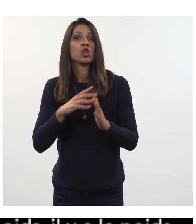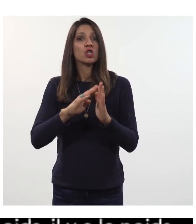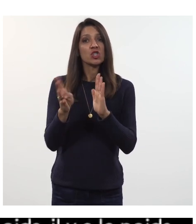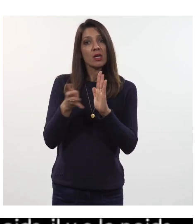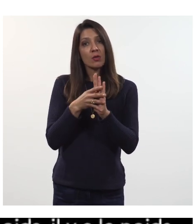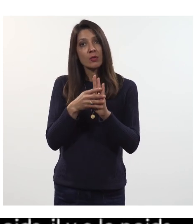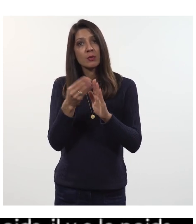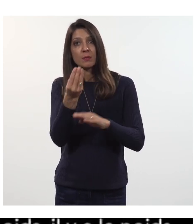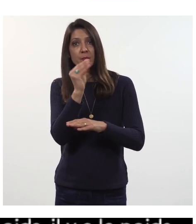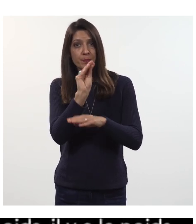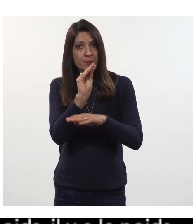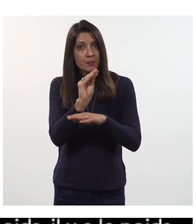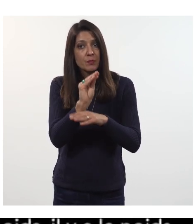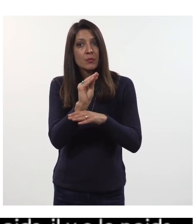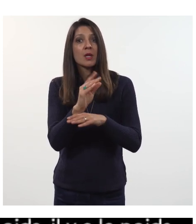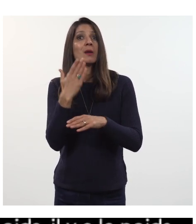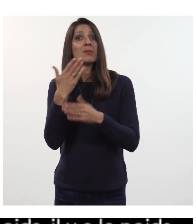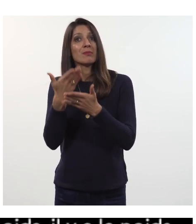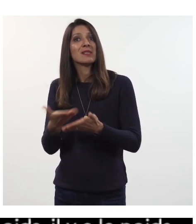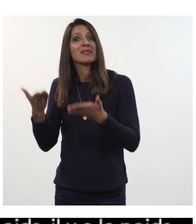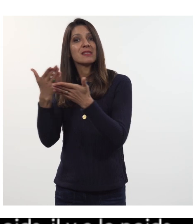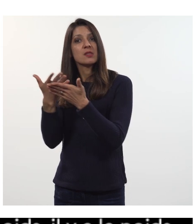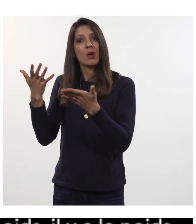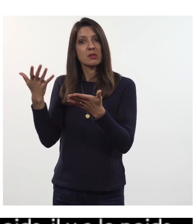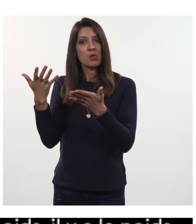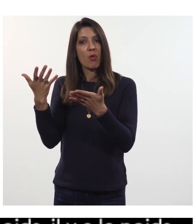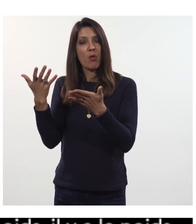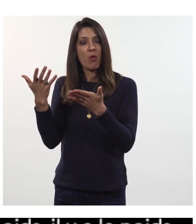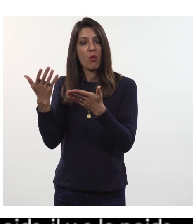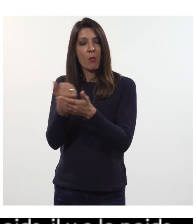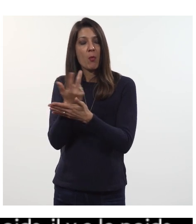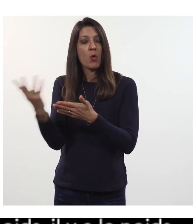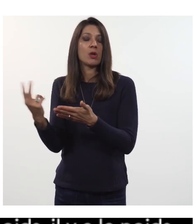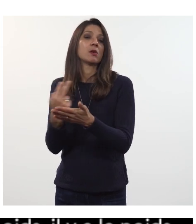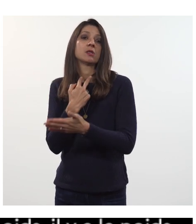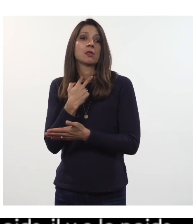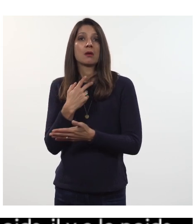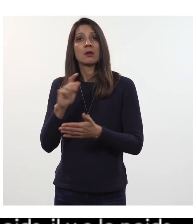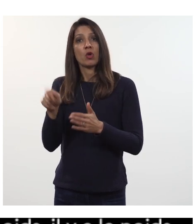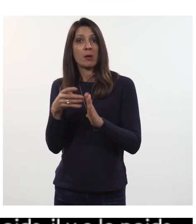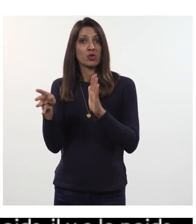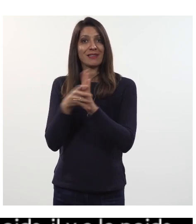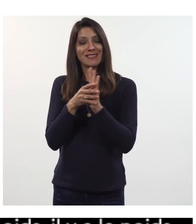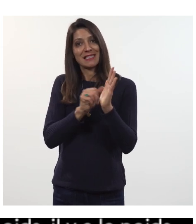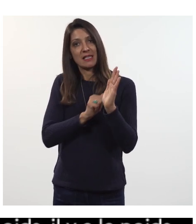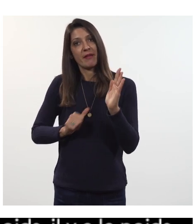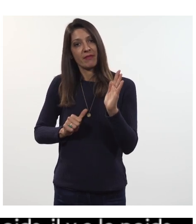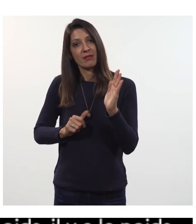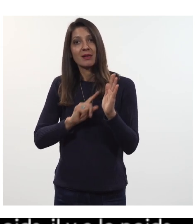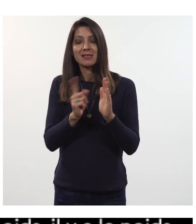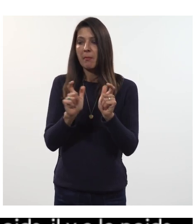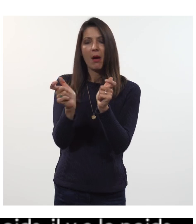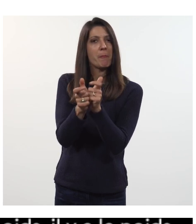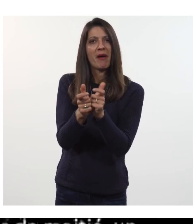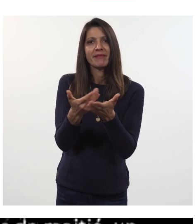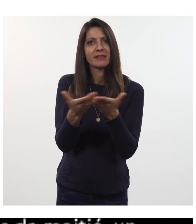situations de polyhandicap, c'est plus un critère de sévérité. C'est un critère, pardon, excusez-moi, c'est un critère de sévérité. C'est pas un critère de diagnostic, hein. On